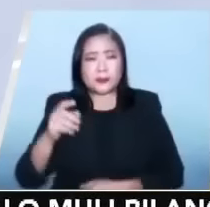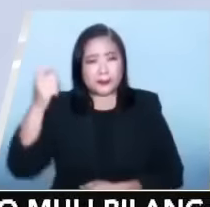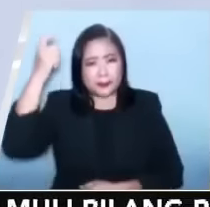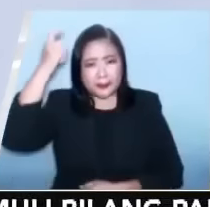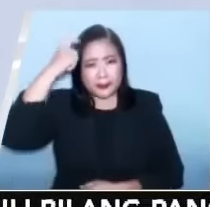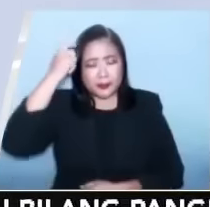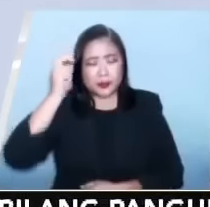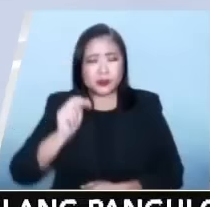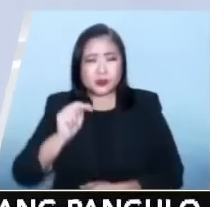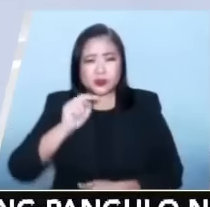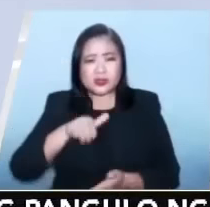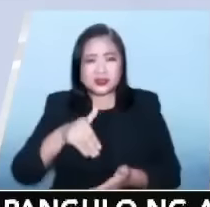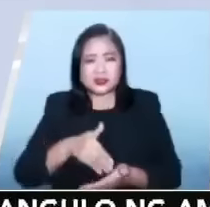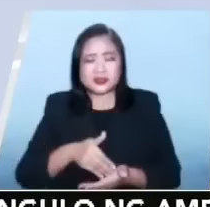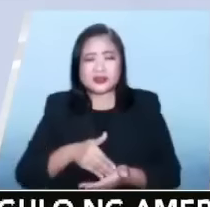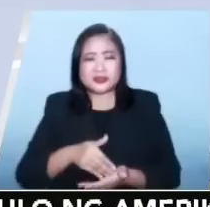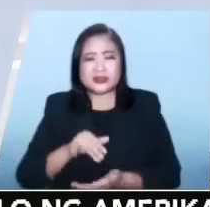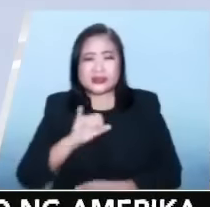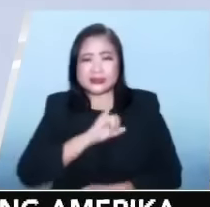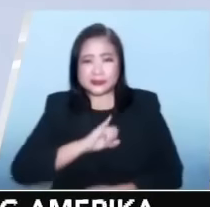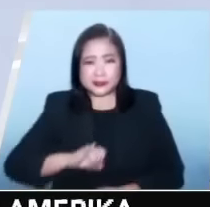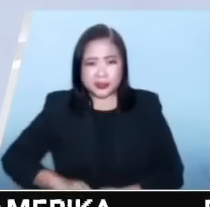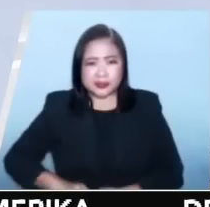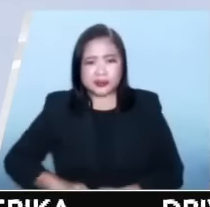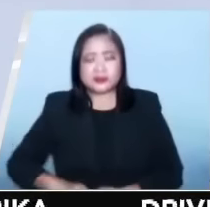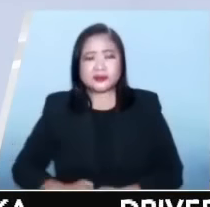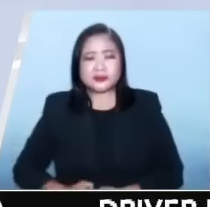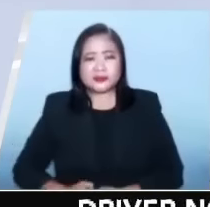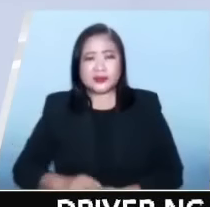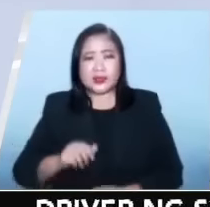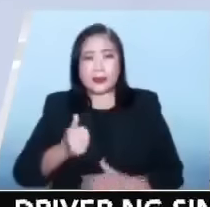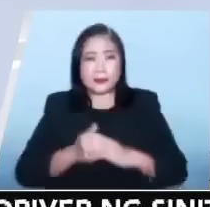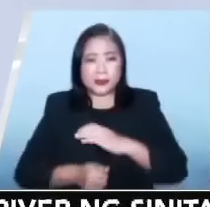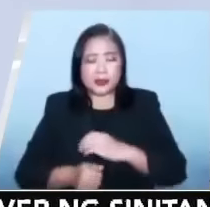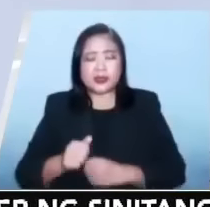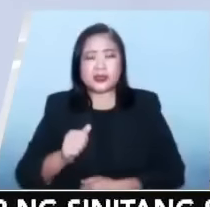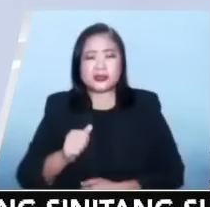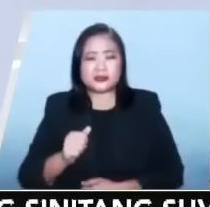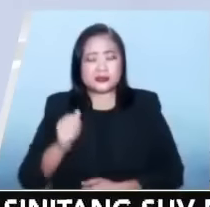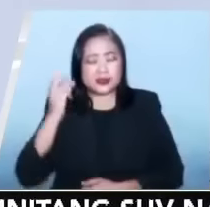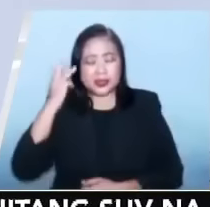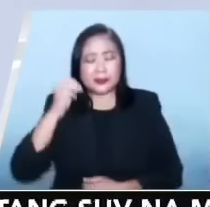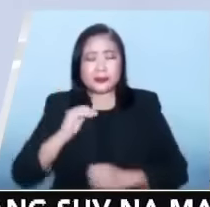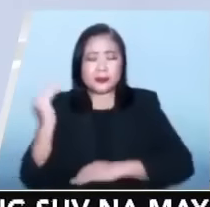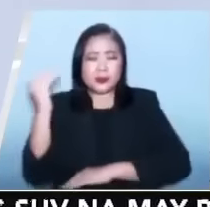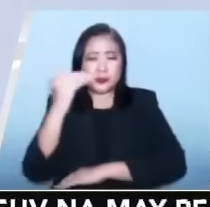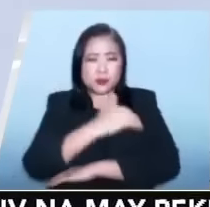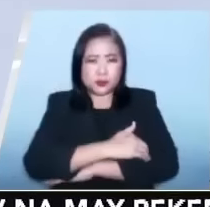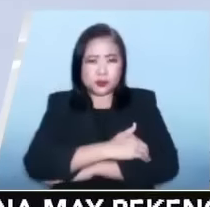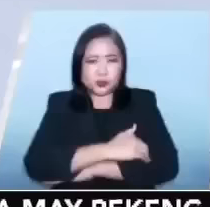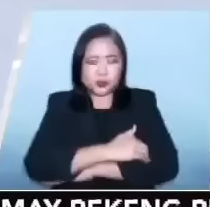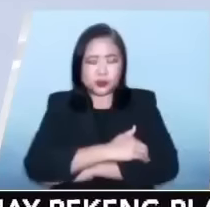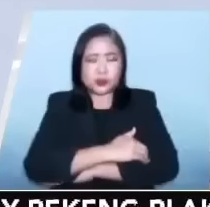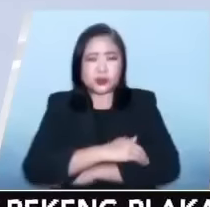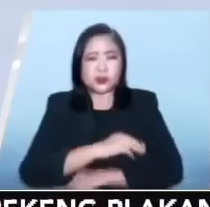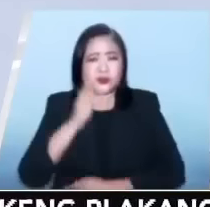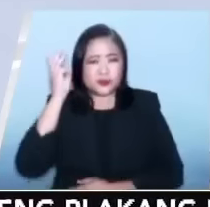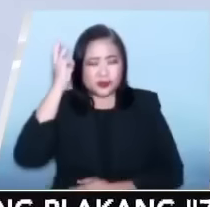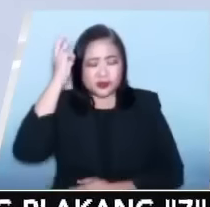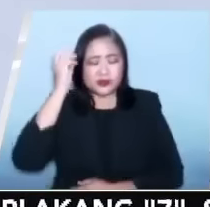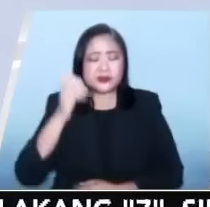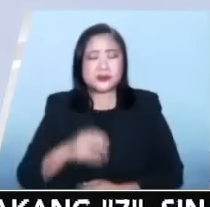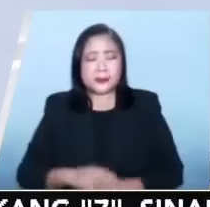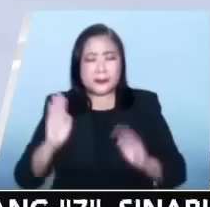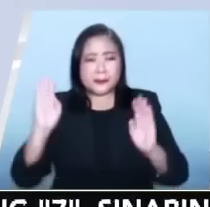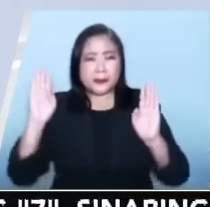portion ng Isabela, ilang bahagi ng Abra, Kalinga, Mountain Province, northern portion ni Fugao, northern portion ng Benguet, Ilocos Sur at